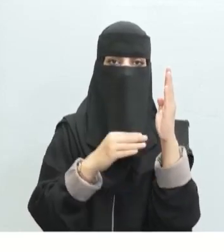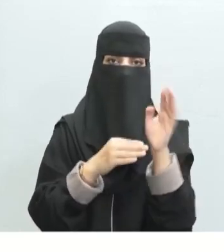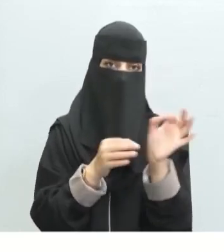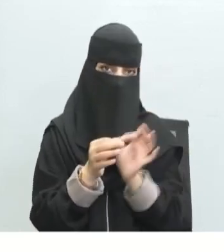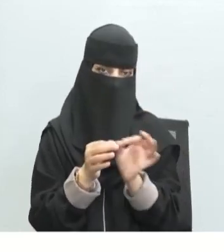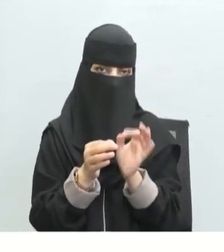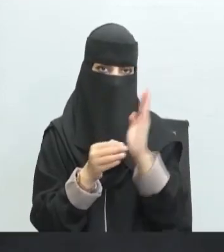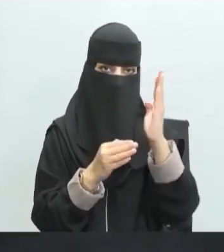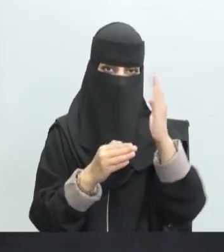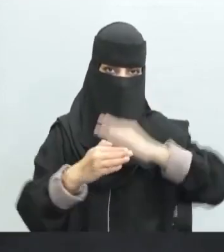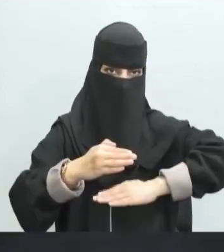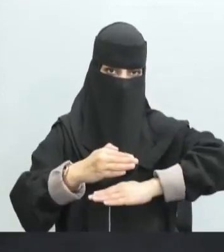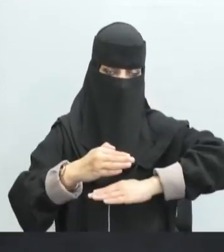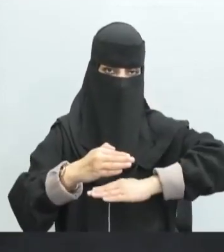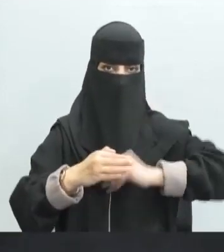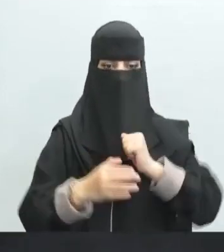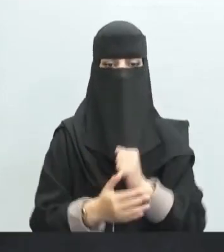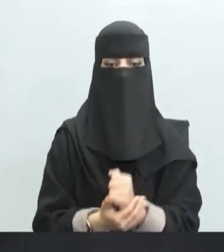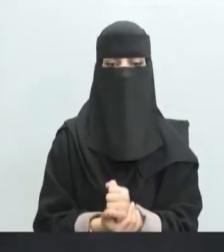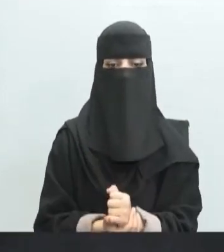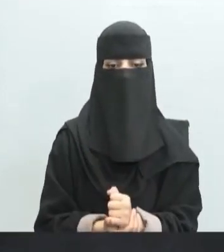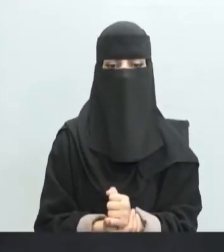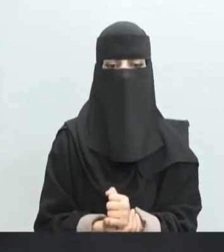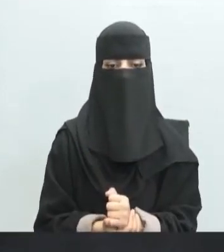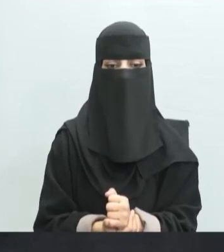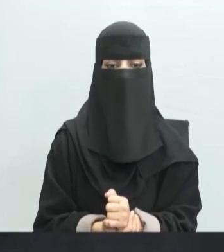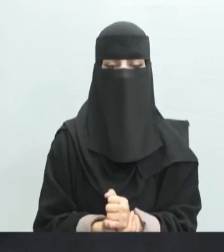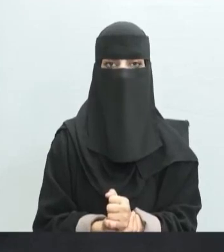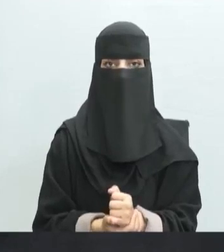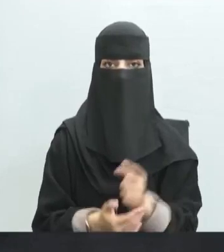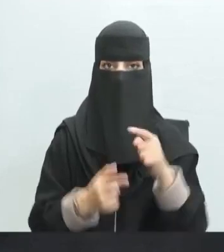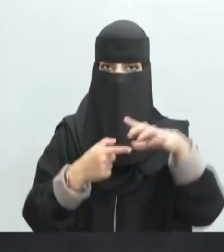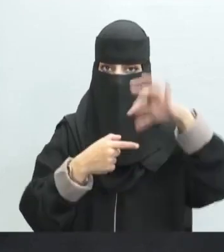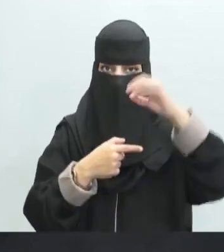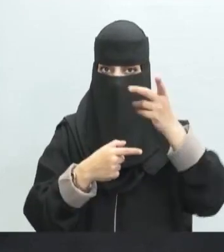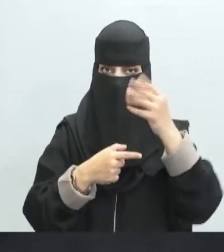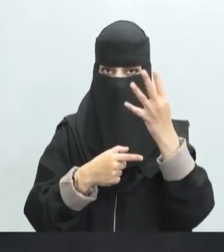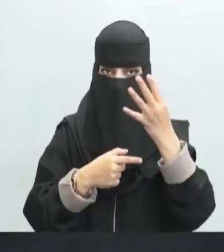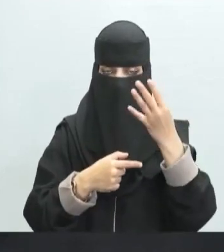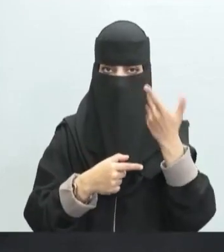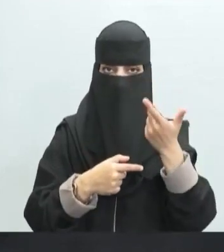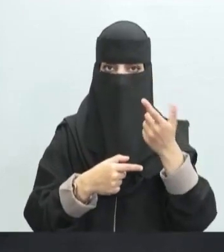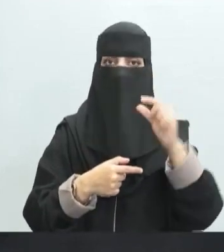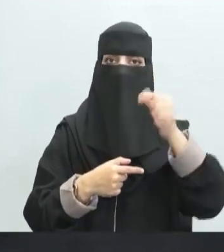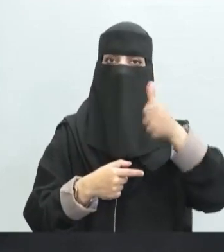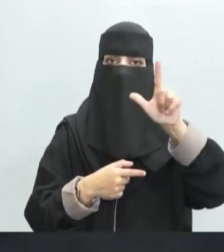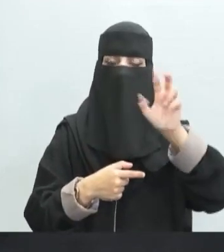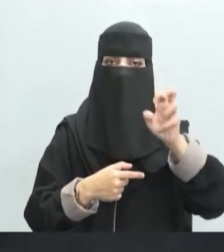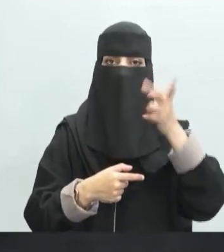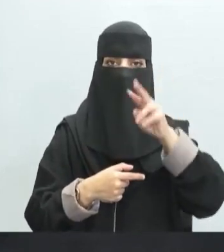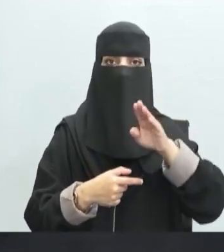المجاور المقابل على المجاور الداله الرابعه هي داله